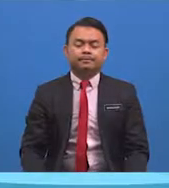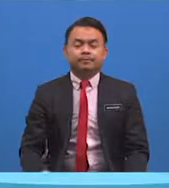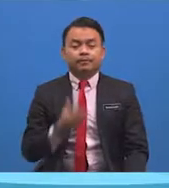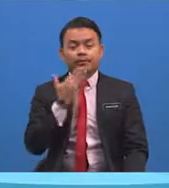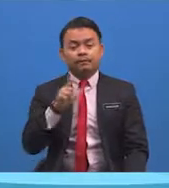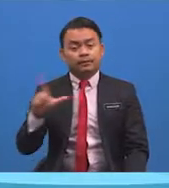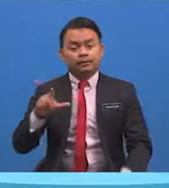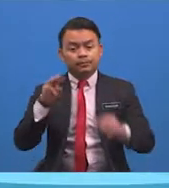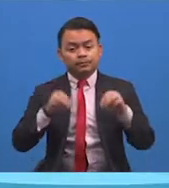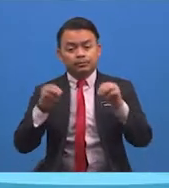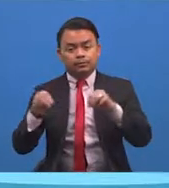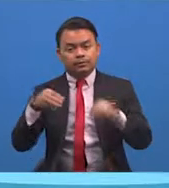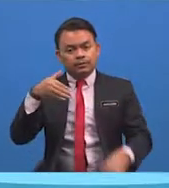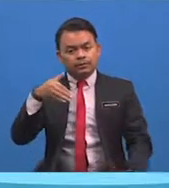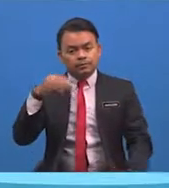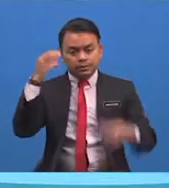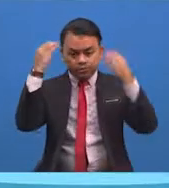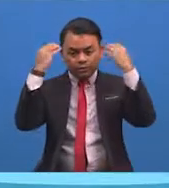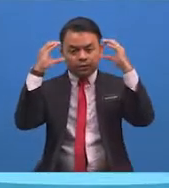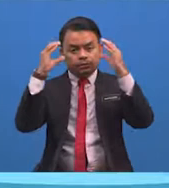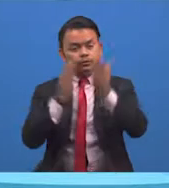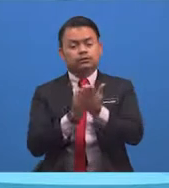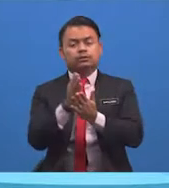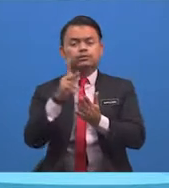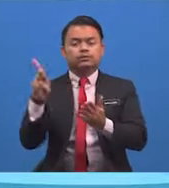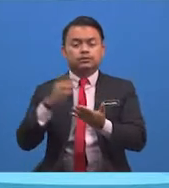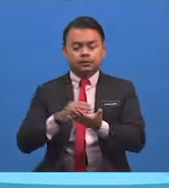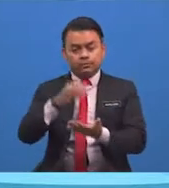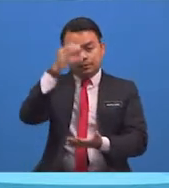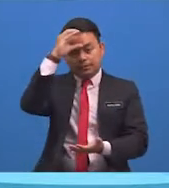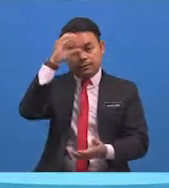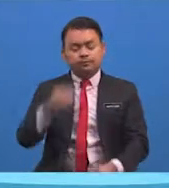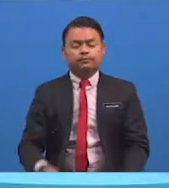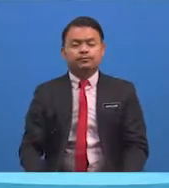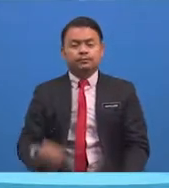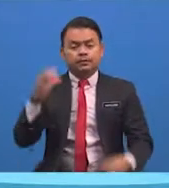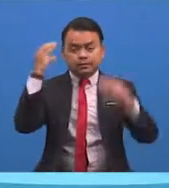Baiklah murid-murid, sebelum cikgu meneruskan pelajaran, cikgu ingin bertanya,